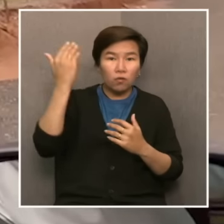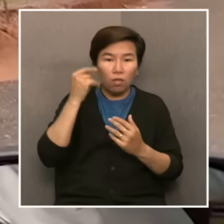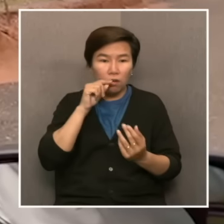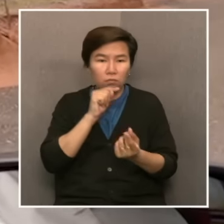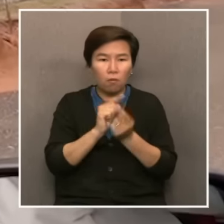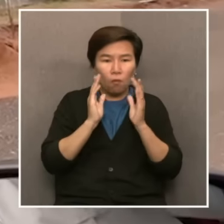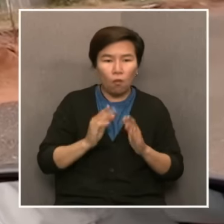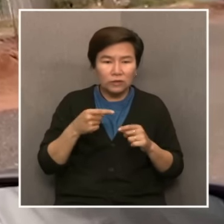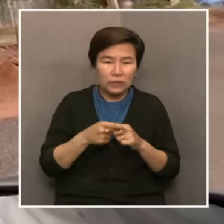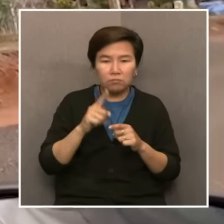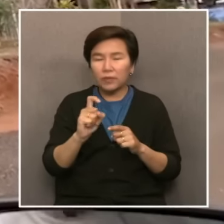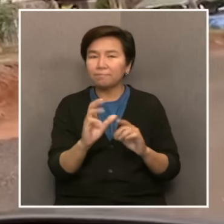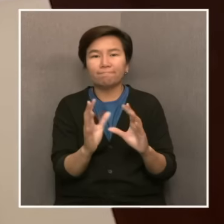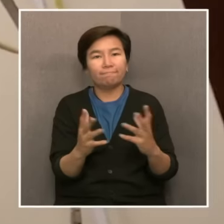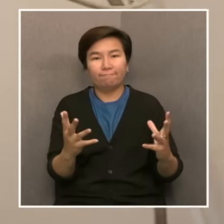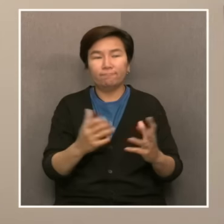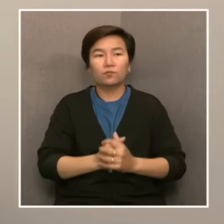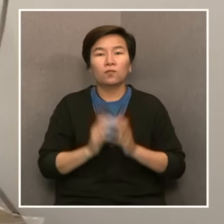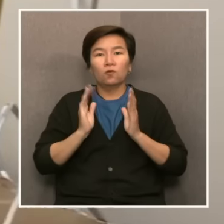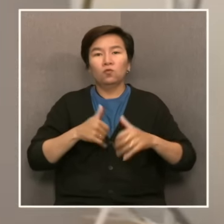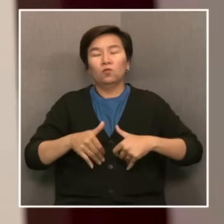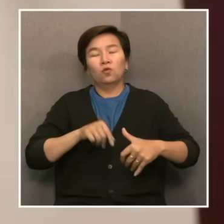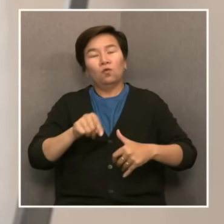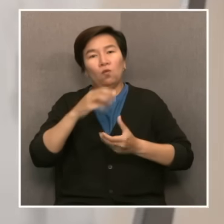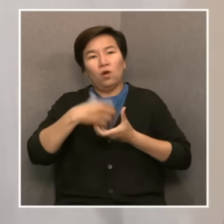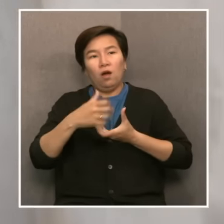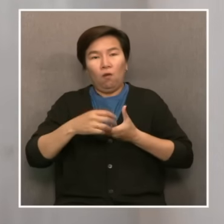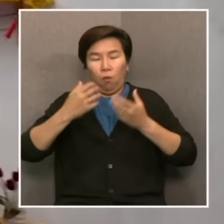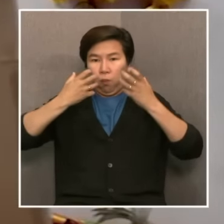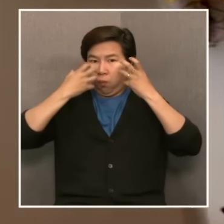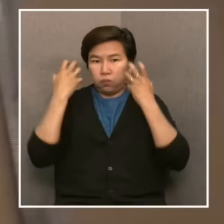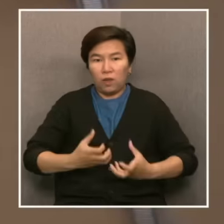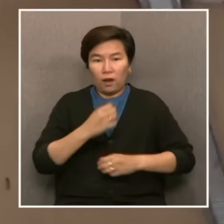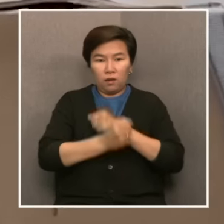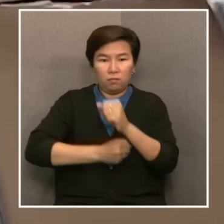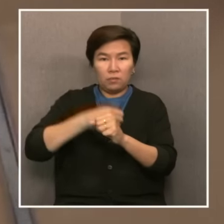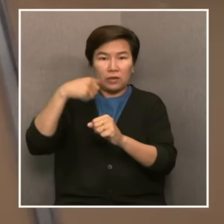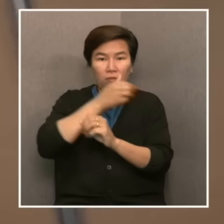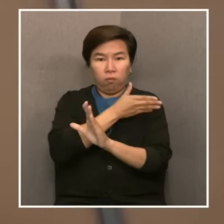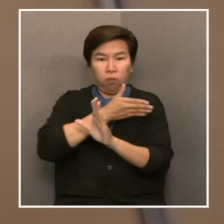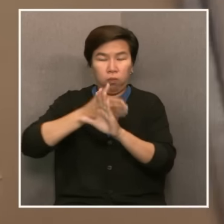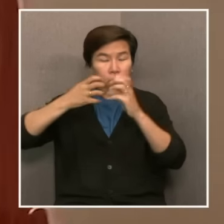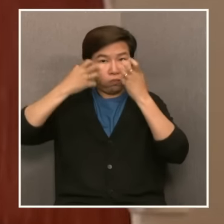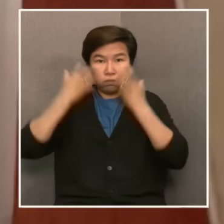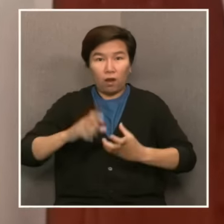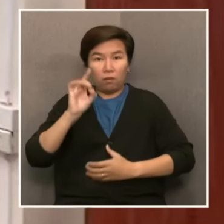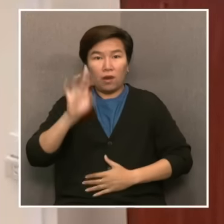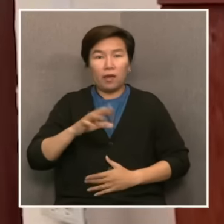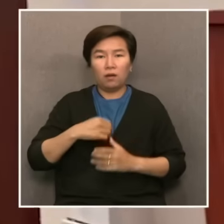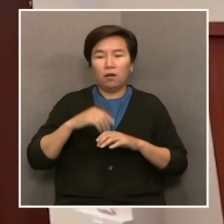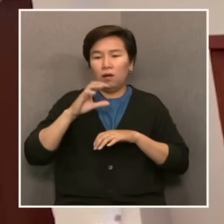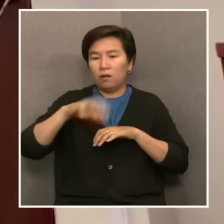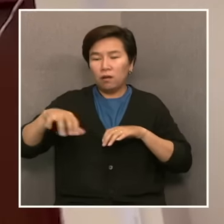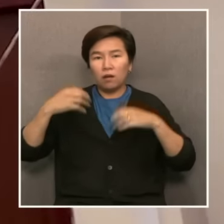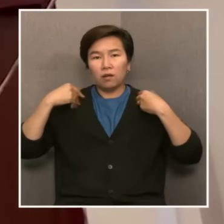าเสียชีวิตค่ะชาวภูกระดึงบอกว่าเหตุการณ์ครั้งนี้หนักที่สุดในรอบ10ปีเลยตอนนี้หน่วยงานที่เกี่ยวข้องเร่งลงพื้นที่ช่